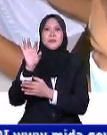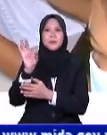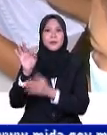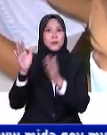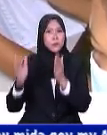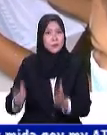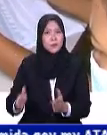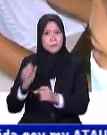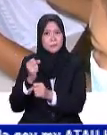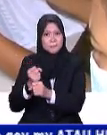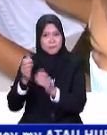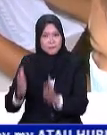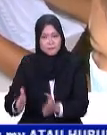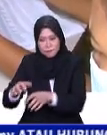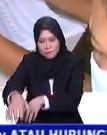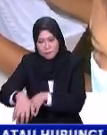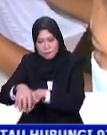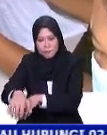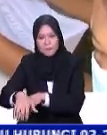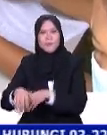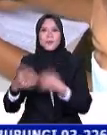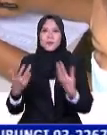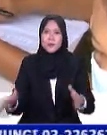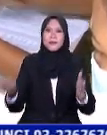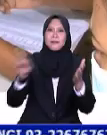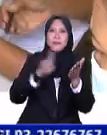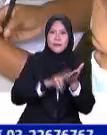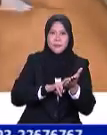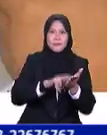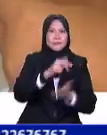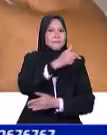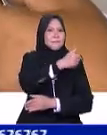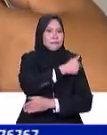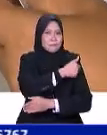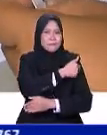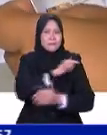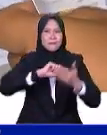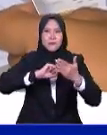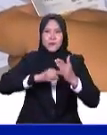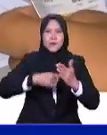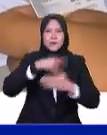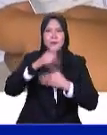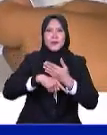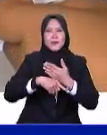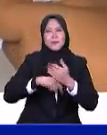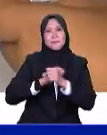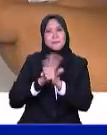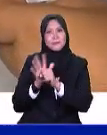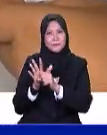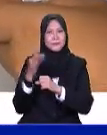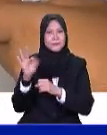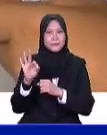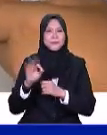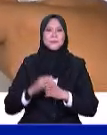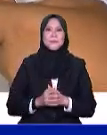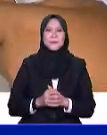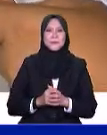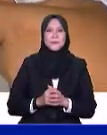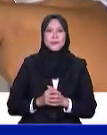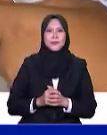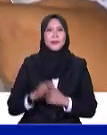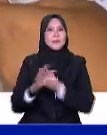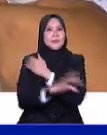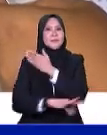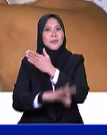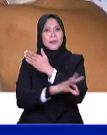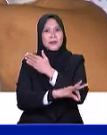29,689 orang pekebun kecil telah mendaftar dan menerima vaksin sejak program vaksinasi dilaksana. Di